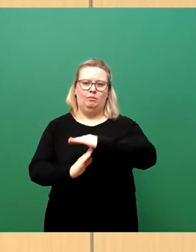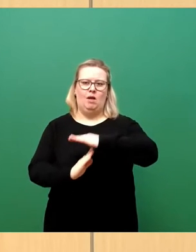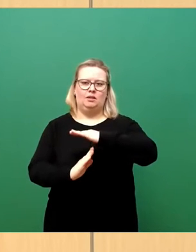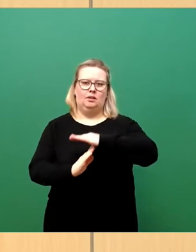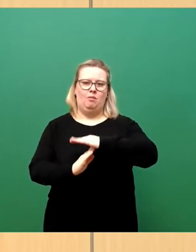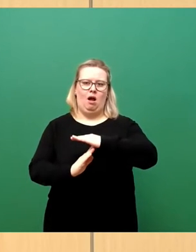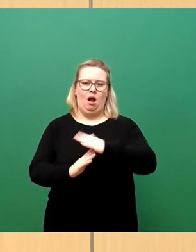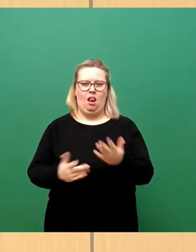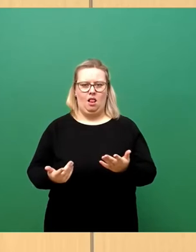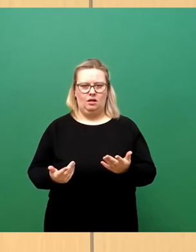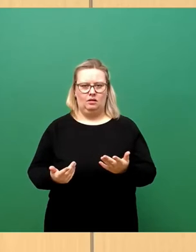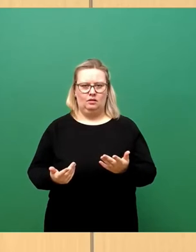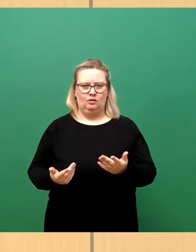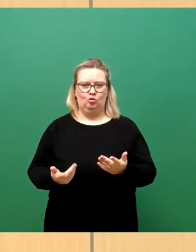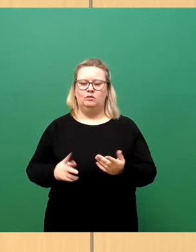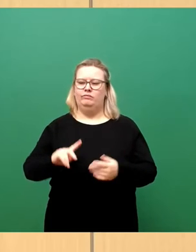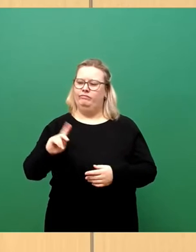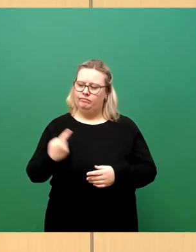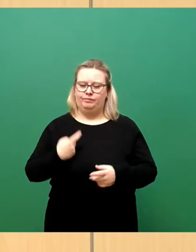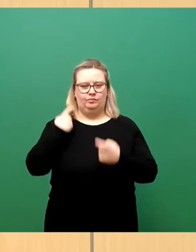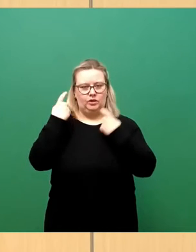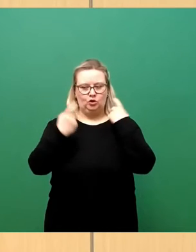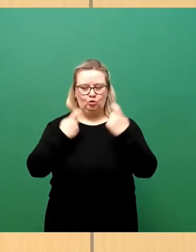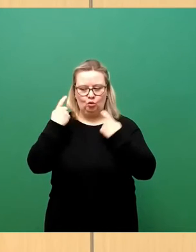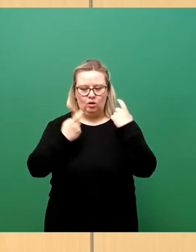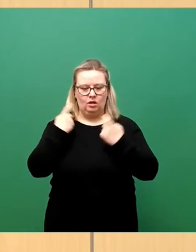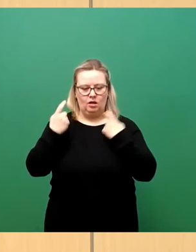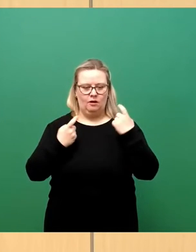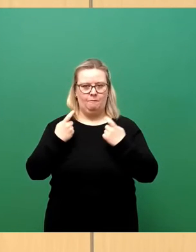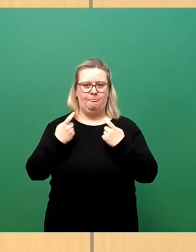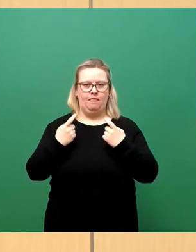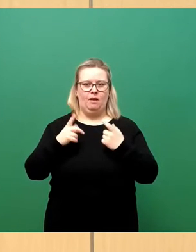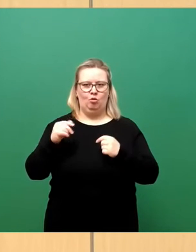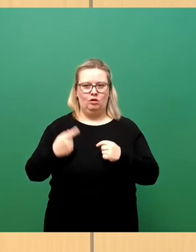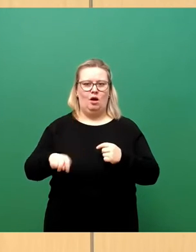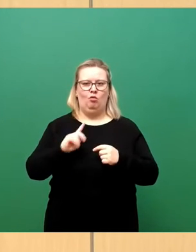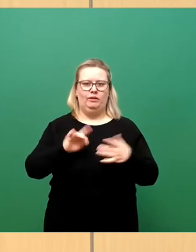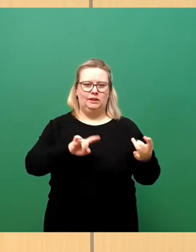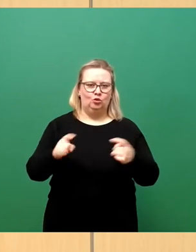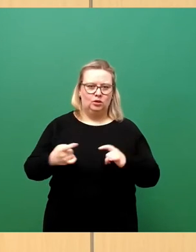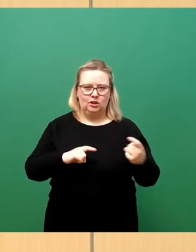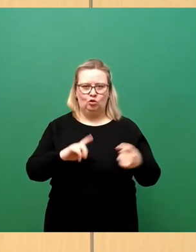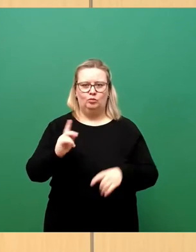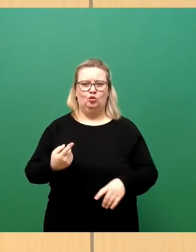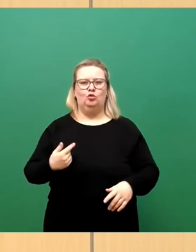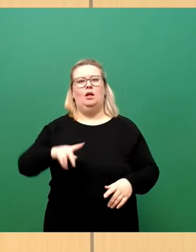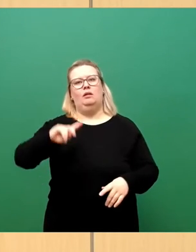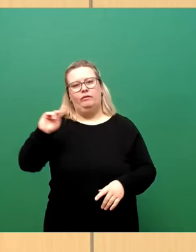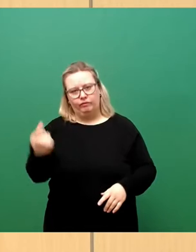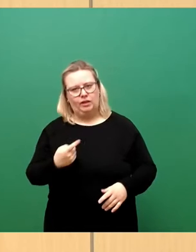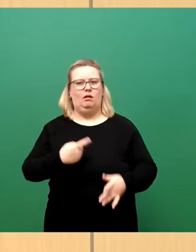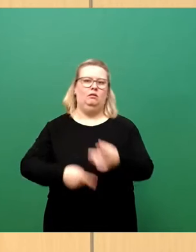Maximallösung. Und wir hätten wiederum die Befürchtung, dass wir in einem Jahr wieder darüber reden müssen und dann vielleicht wieder die Rolle rückwärts